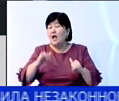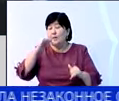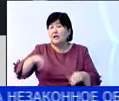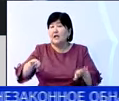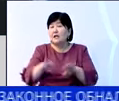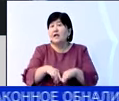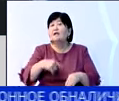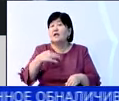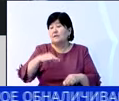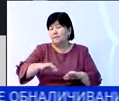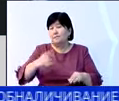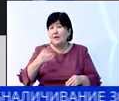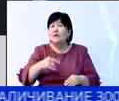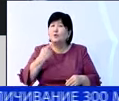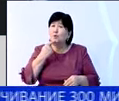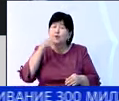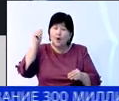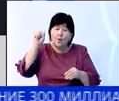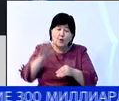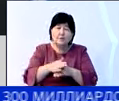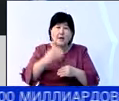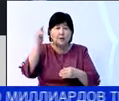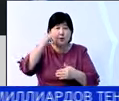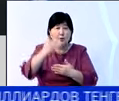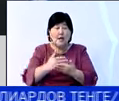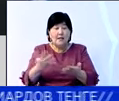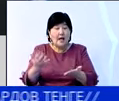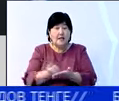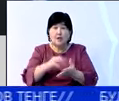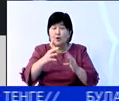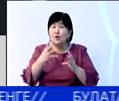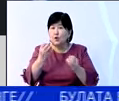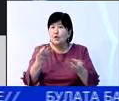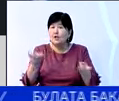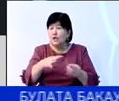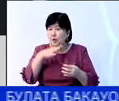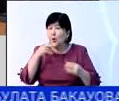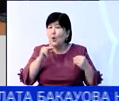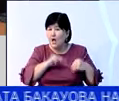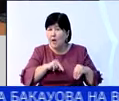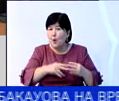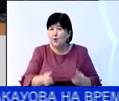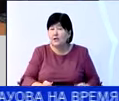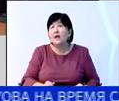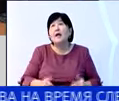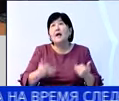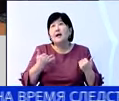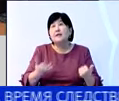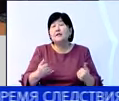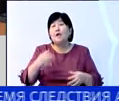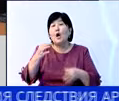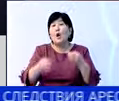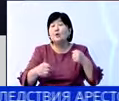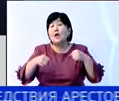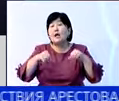уровне дошкольника. Трудно усваивает школьную программу. Для достижения результата еще надо много работать. Сейчас в ювенальном суде